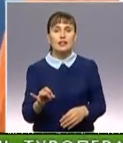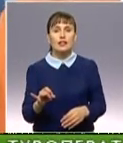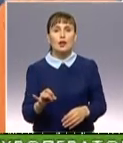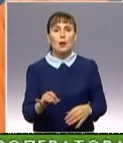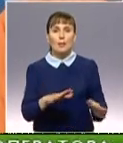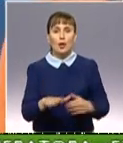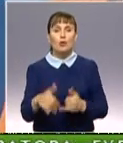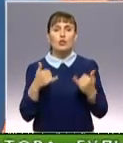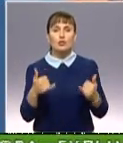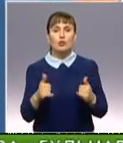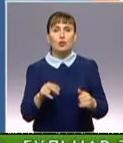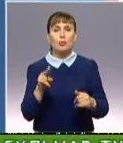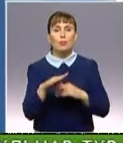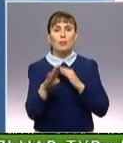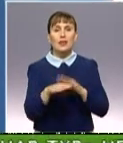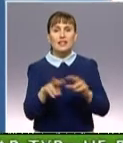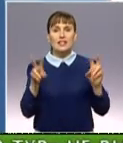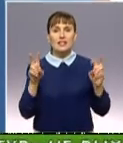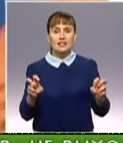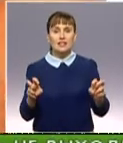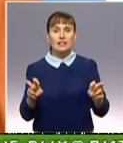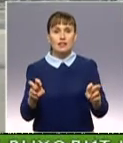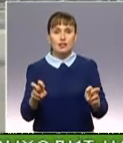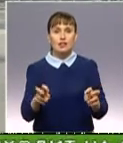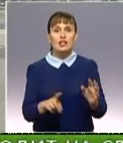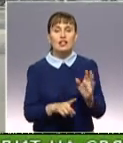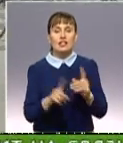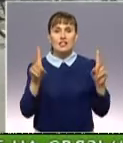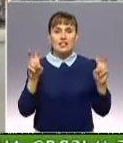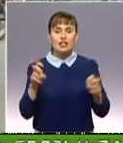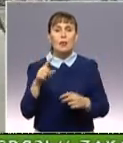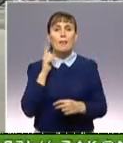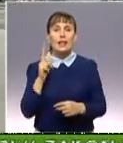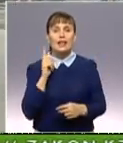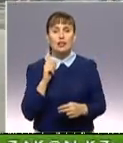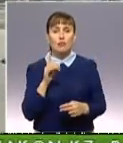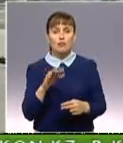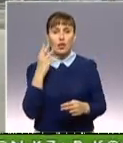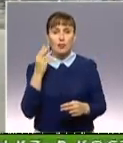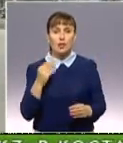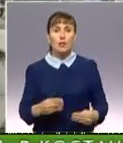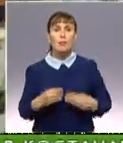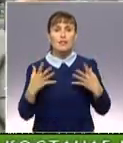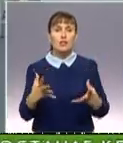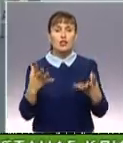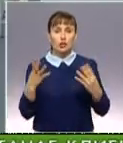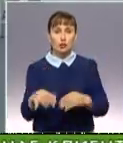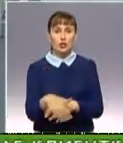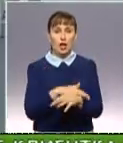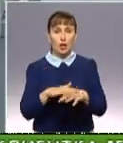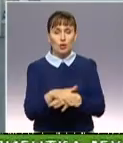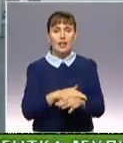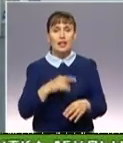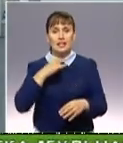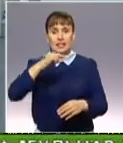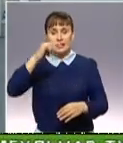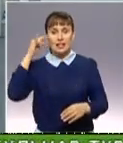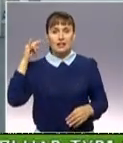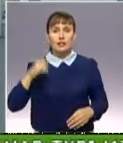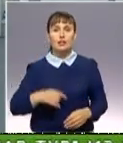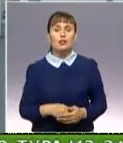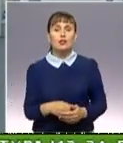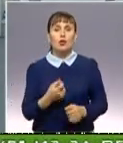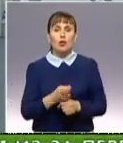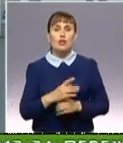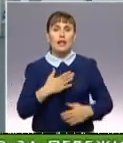проходит сегодня под девизом «Инвестиции молодым». Очередной велопробег в Алматы посвятили Дню народонаселения Казахстана.